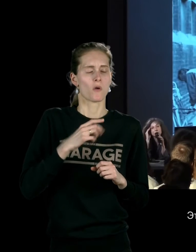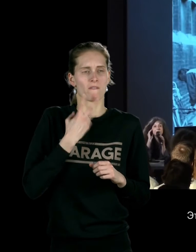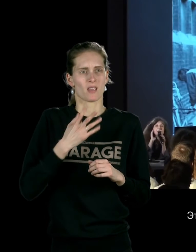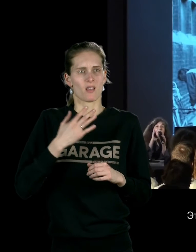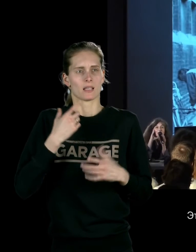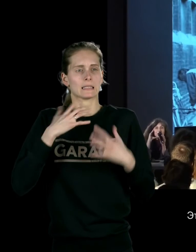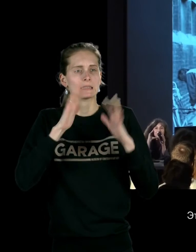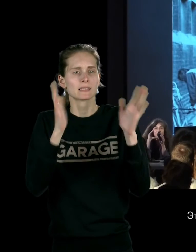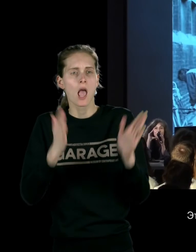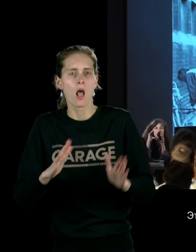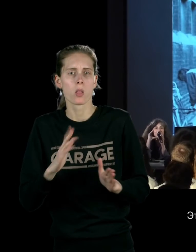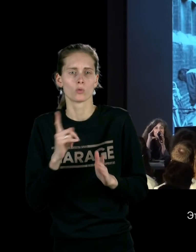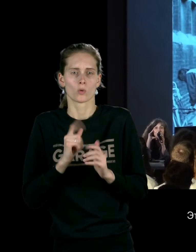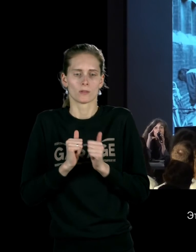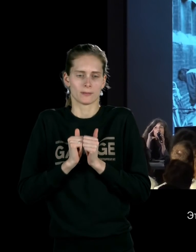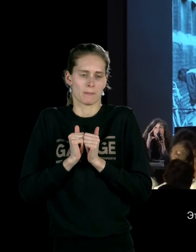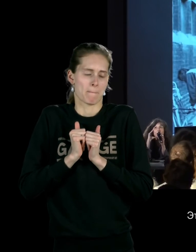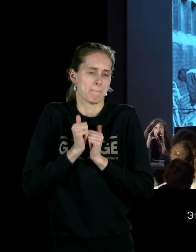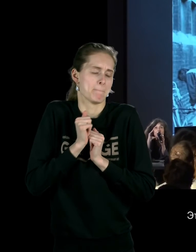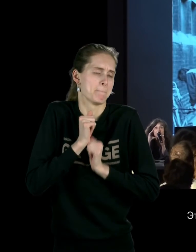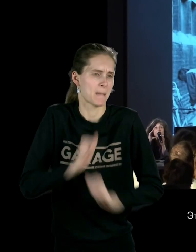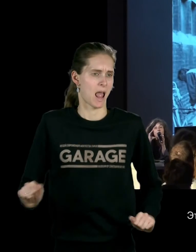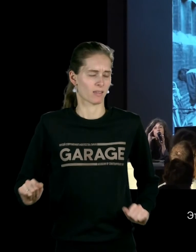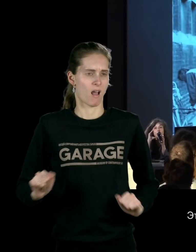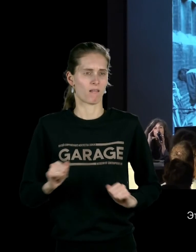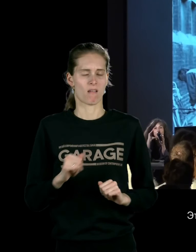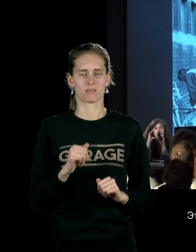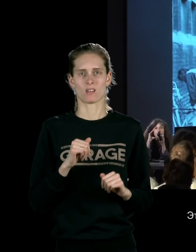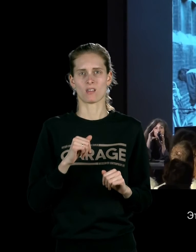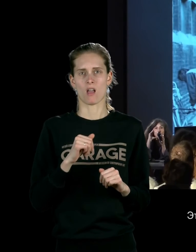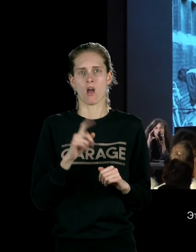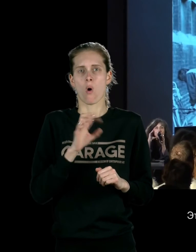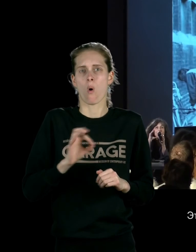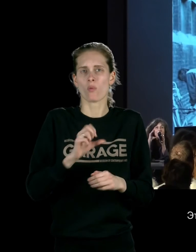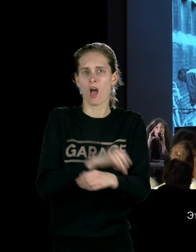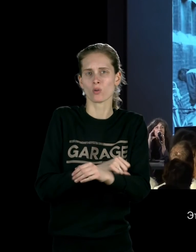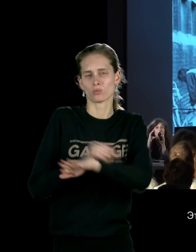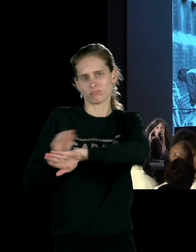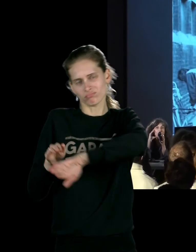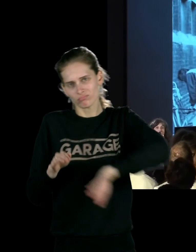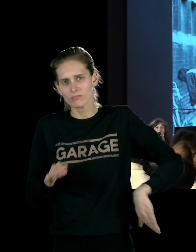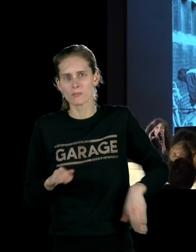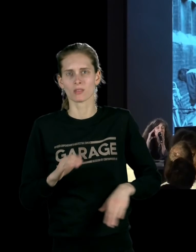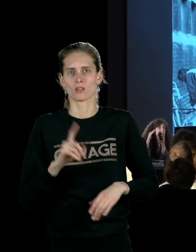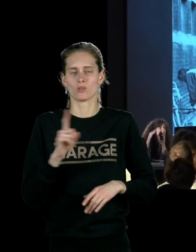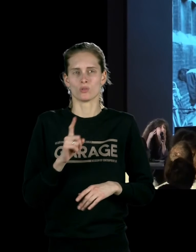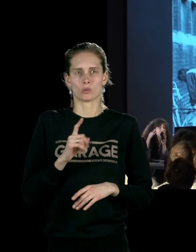тех или иных наркотических средств и с различным экстремальным сексуальным опытом. И то,